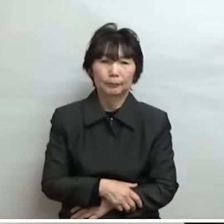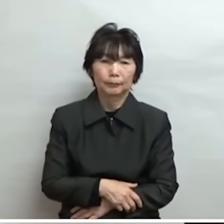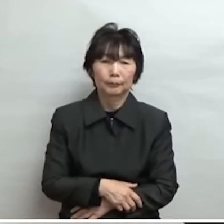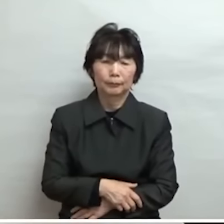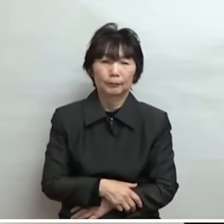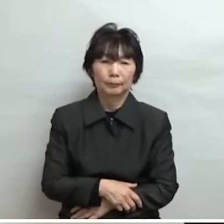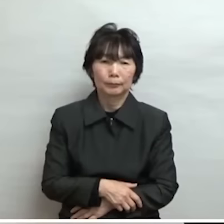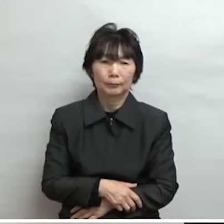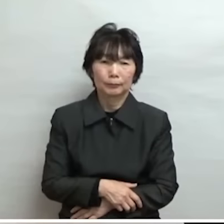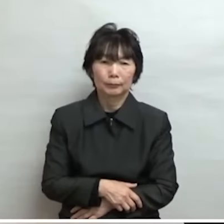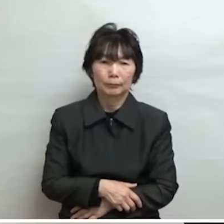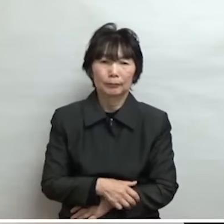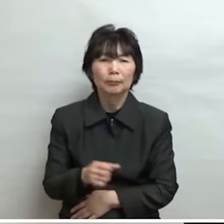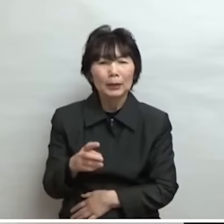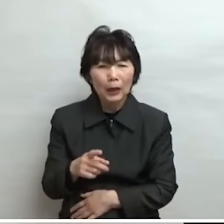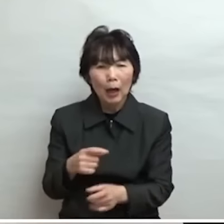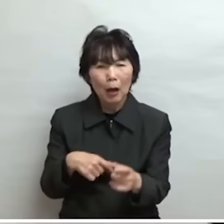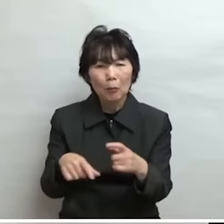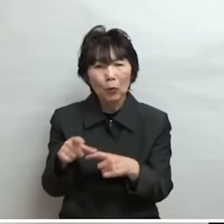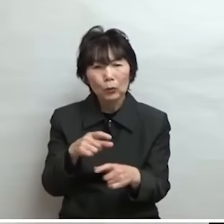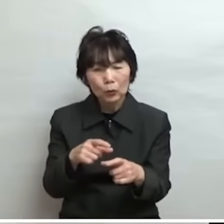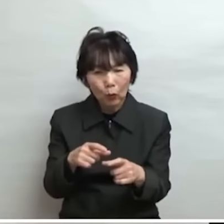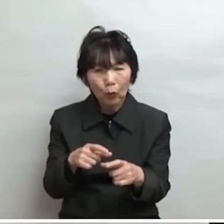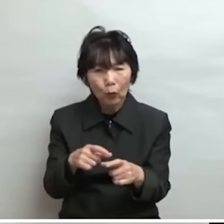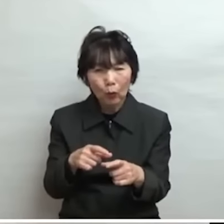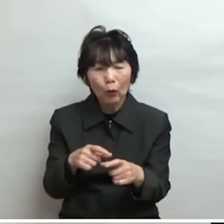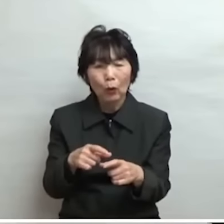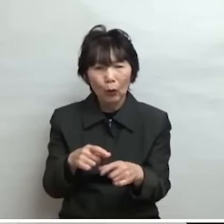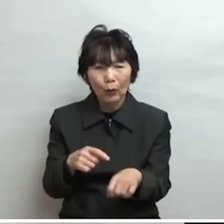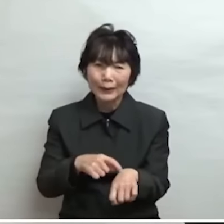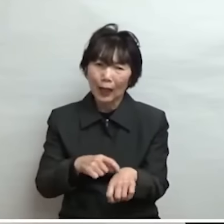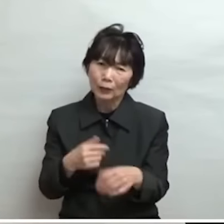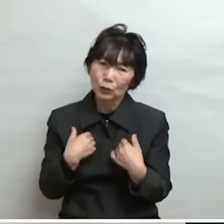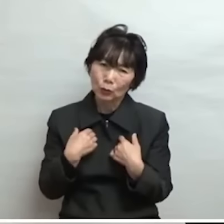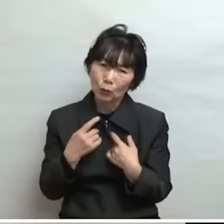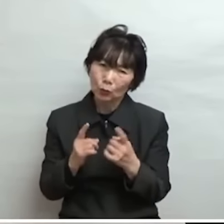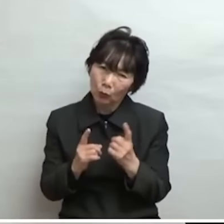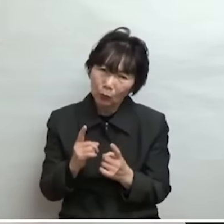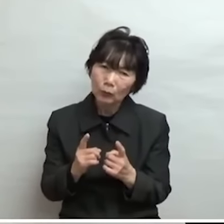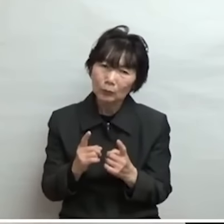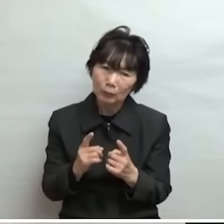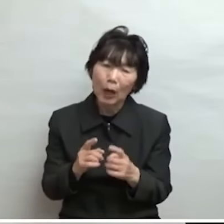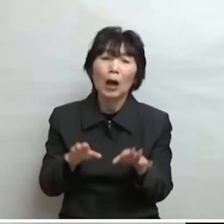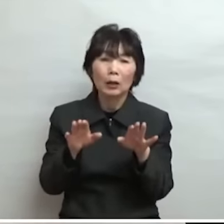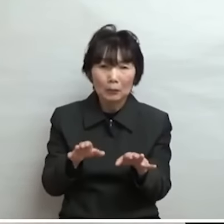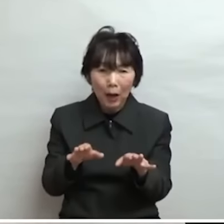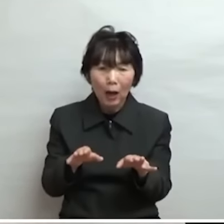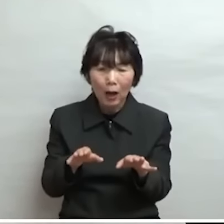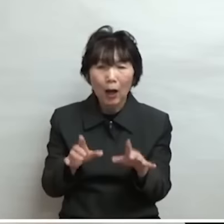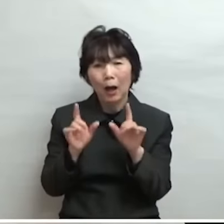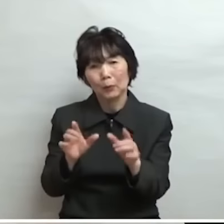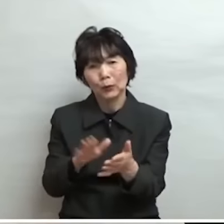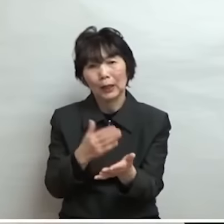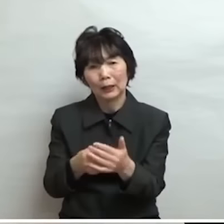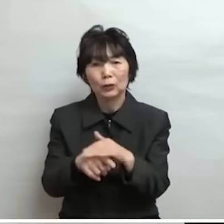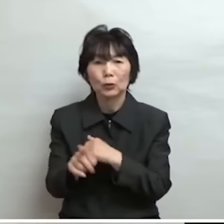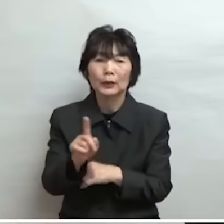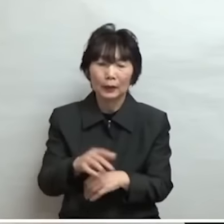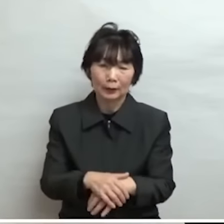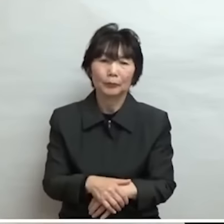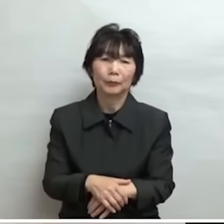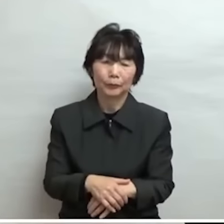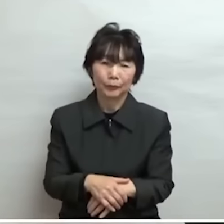あるいはもっと時間をかけるっていうやり方もありうるかもしれないので、はい、なぜこのタイミングになったかというのを教えていただけますか？ は い、 ちょっと細かい